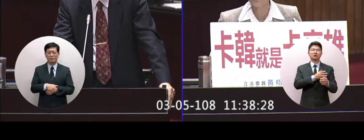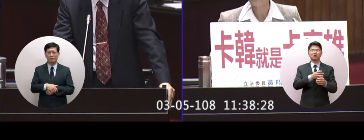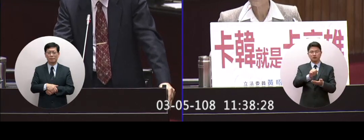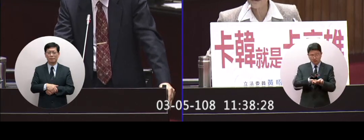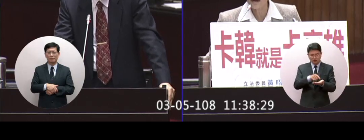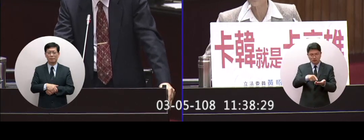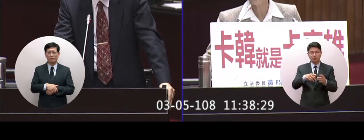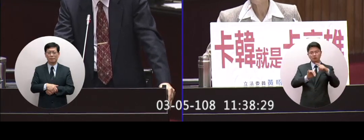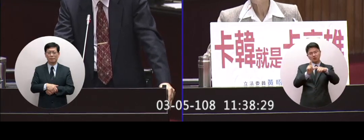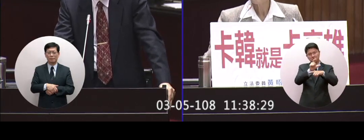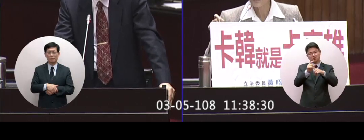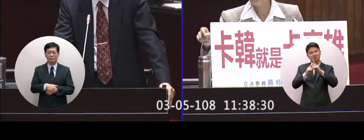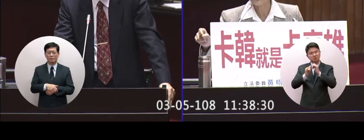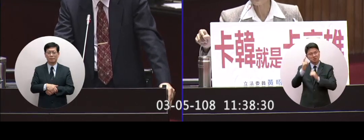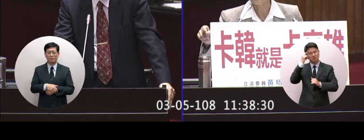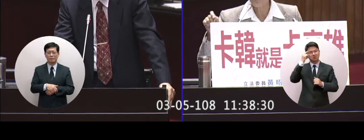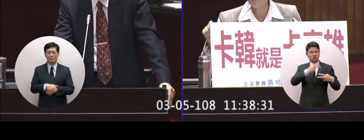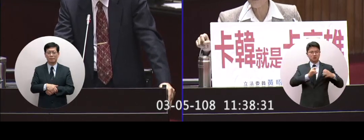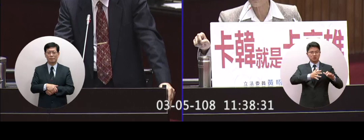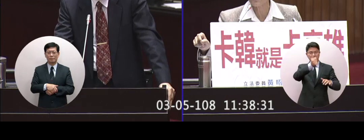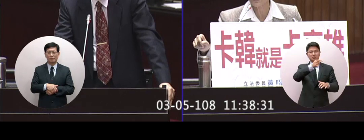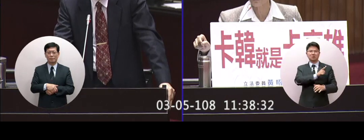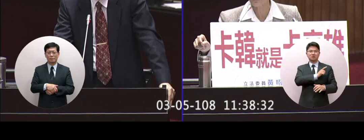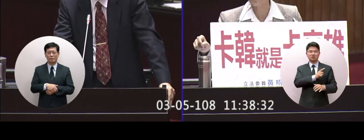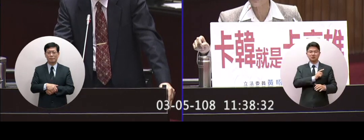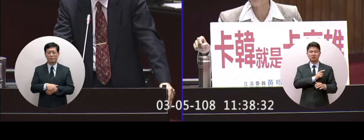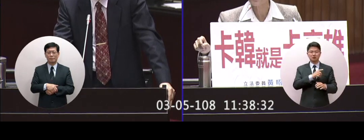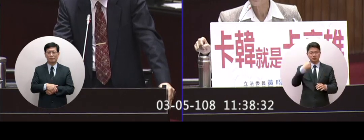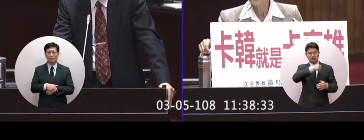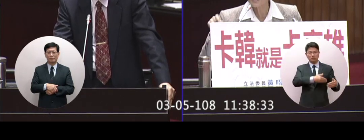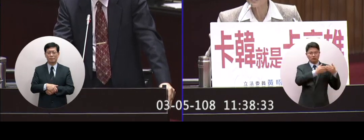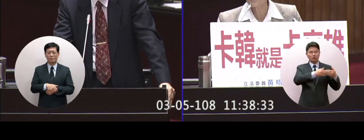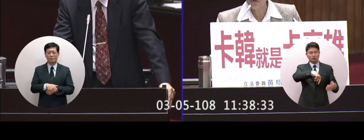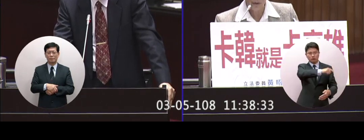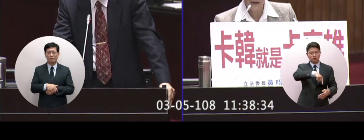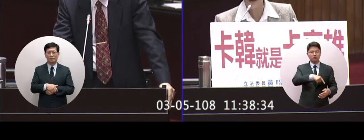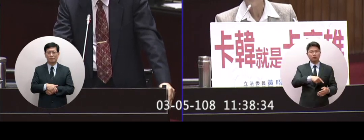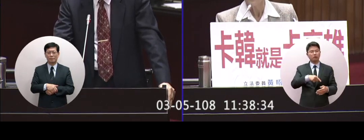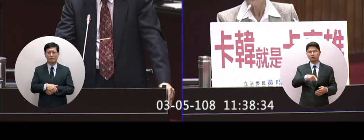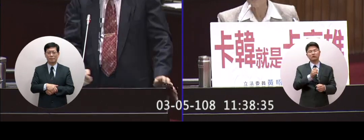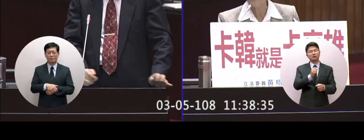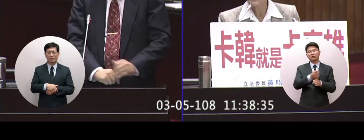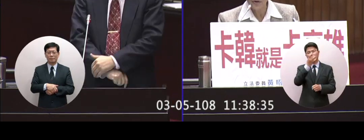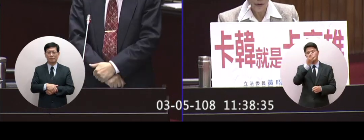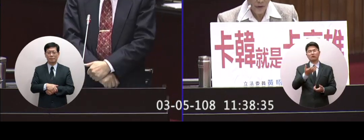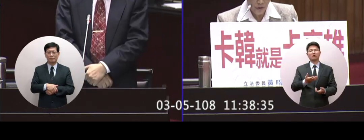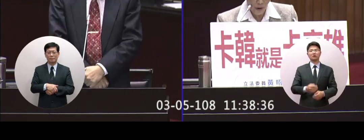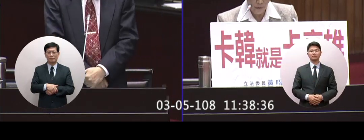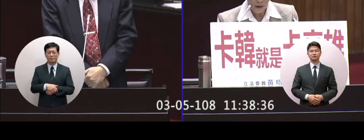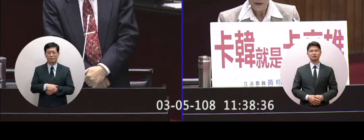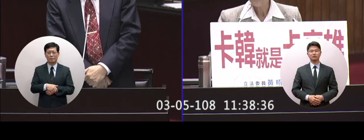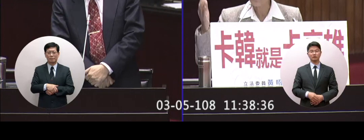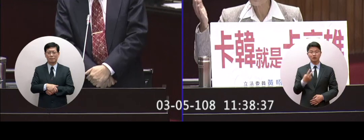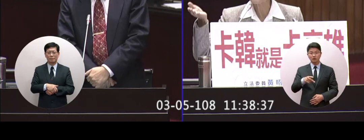的人民认为蔡英文总统没有办法处理好两岸的关系，在这样的状况下，他就接受